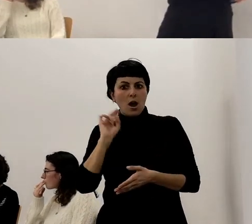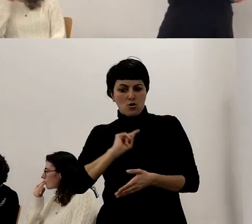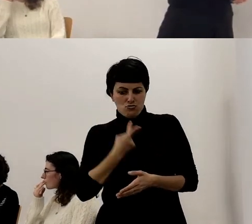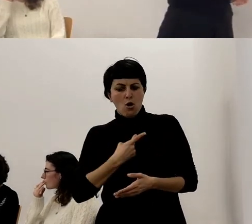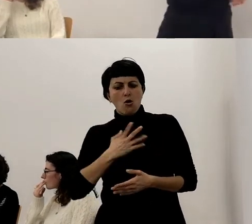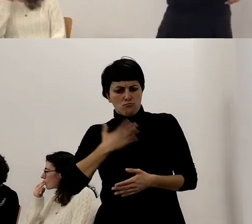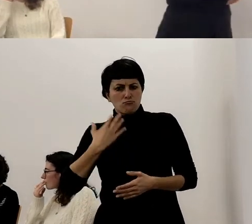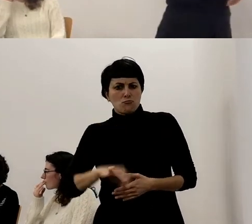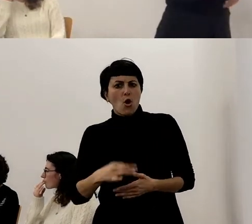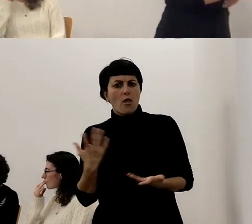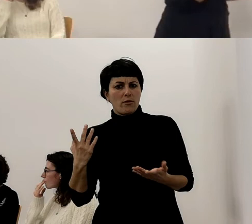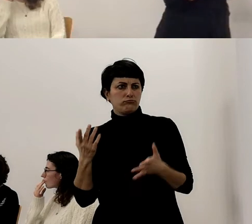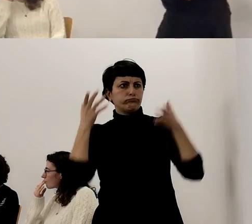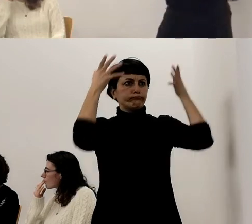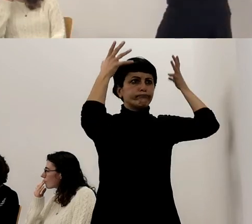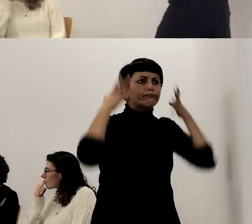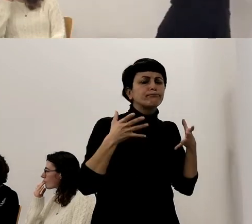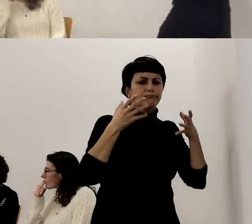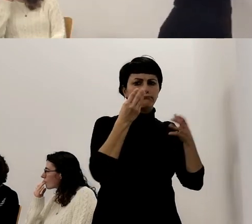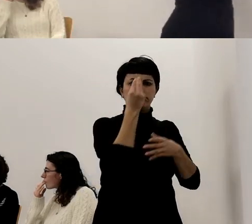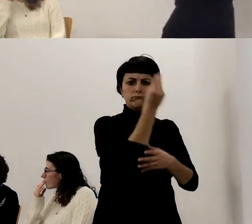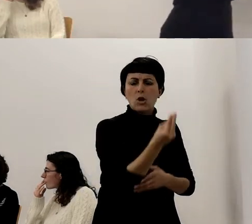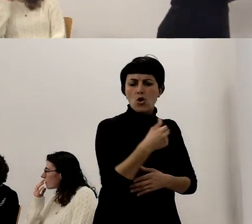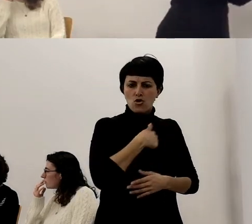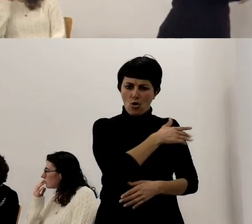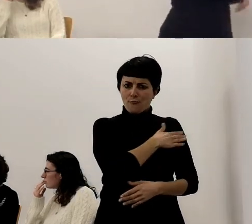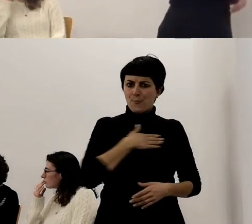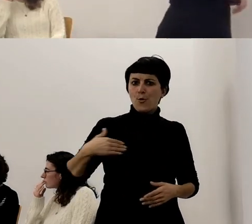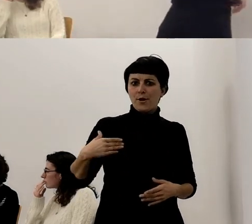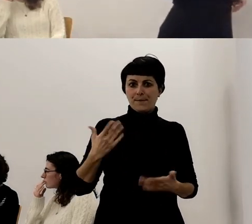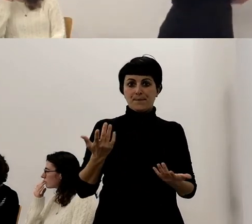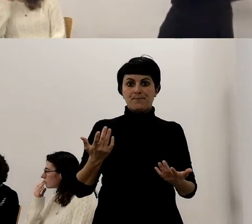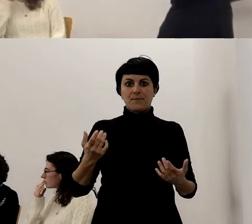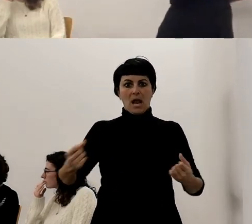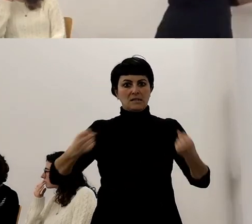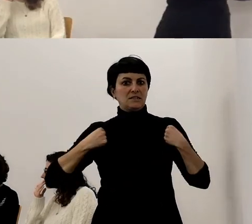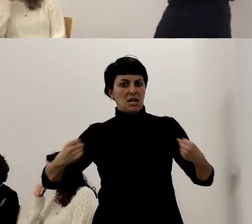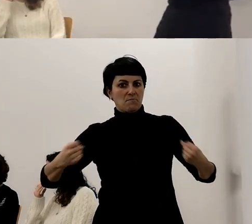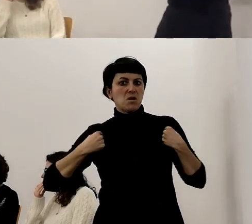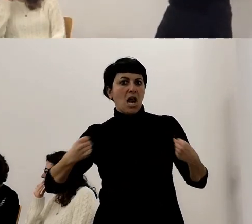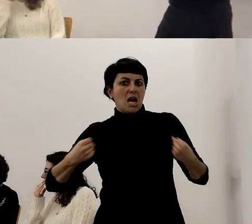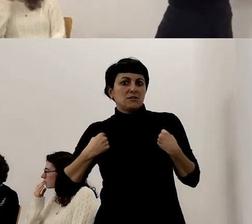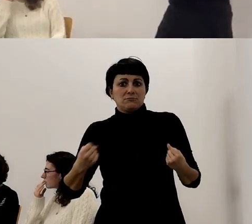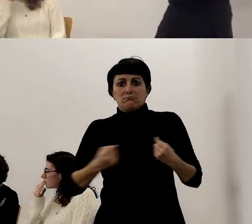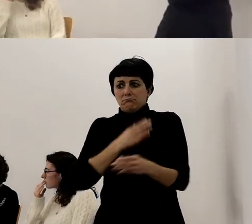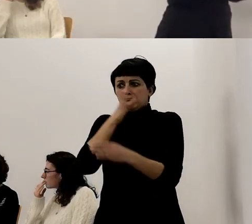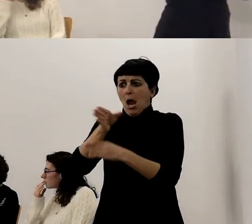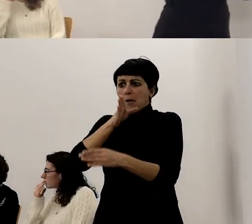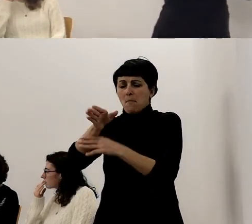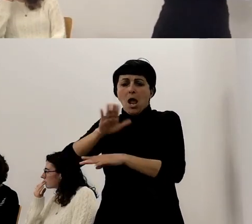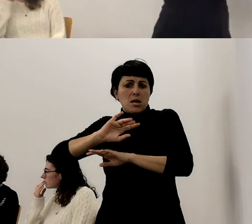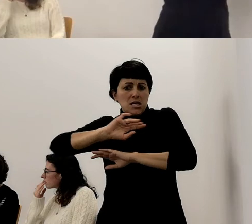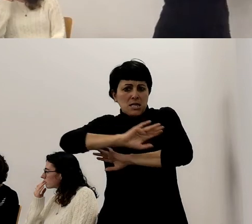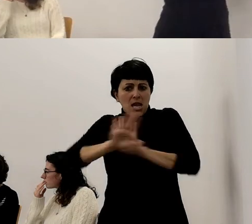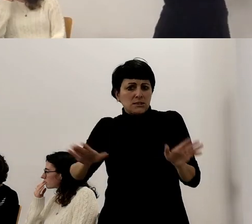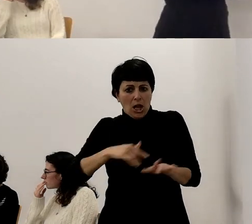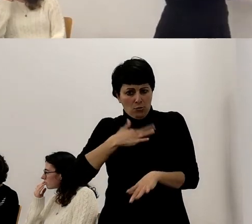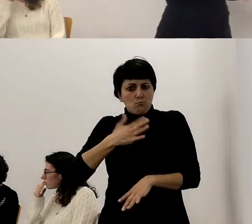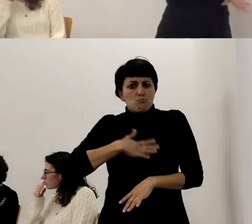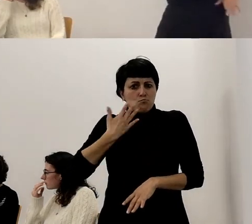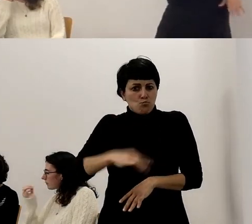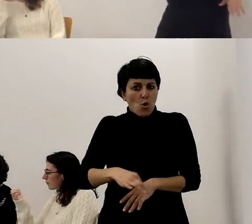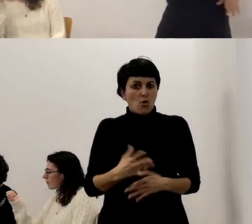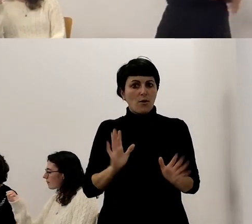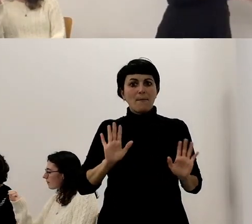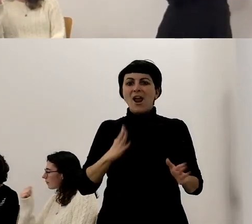dona s'atreveix a dir, ostres, això a mi també m'agradaria fer-ho. Només era anar una mica més al gimnàs i poder-ho fer. Però ja queda a la